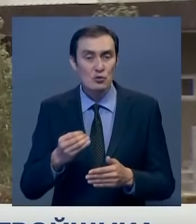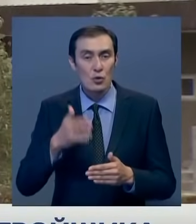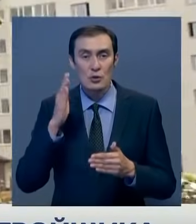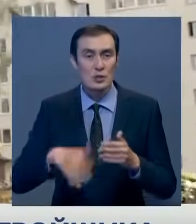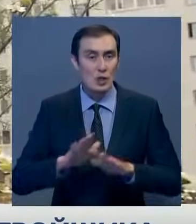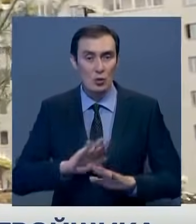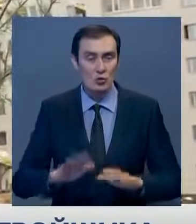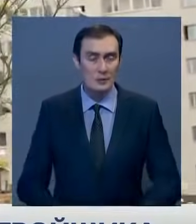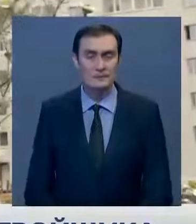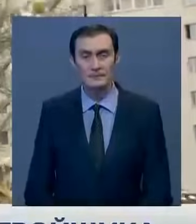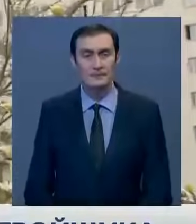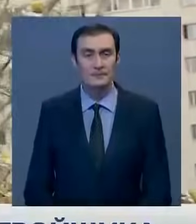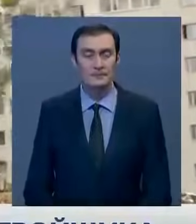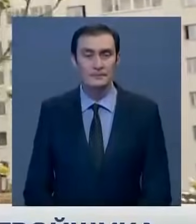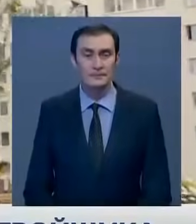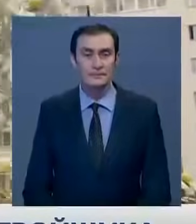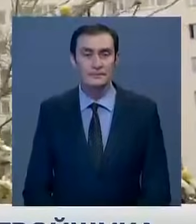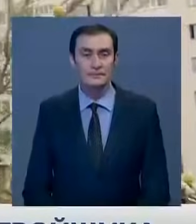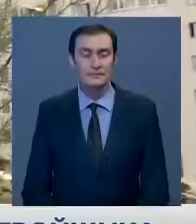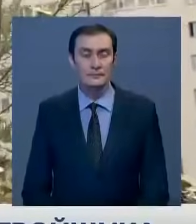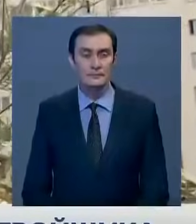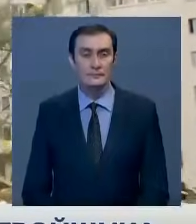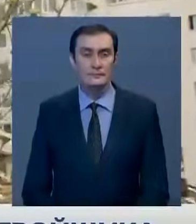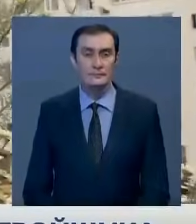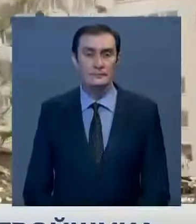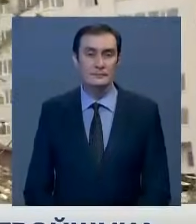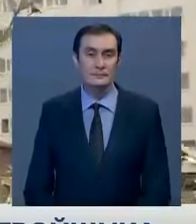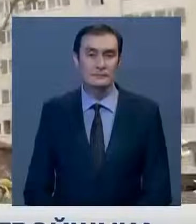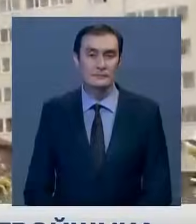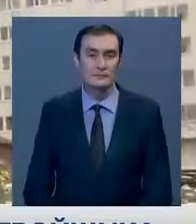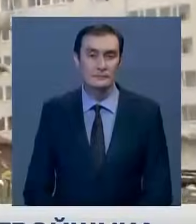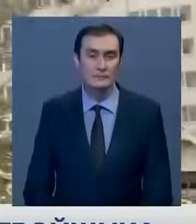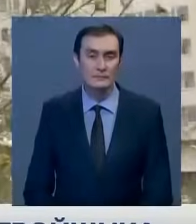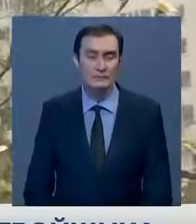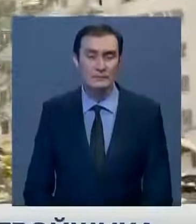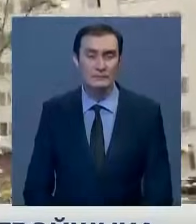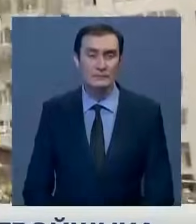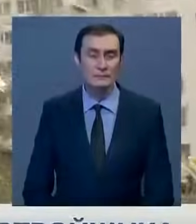поставлена. Гульнара Ерманова, Ерлан Наурызбаев, Мухаммед Али Табылдиев, Хабар 24.